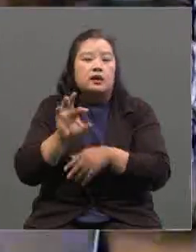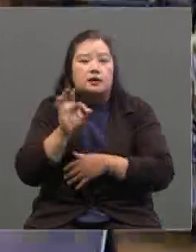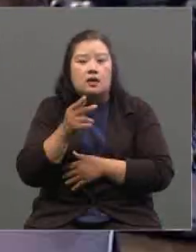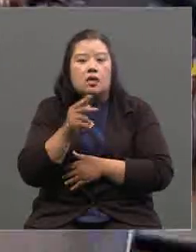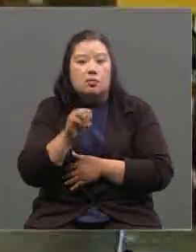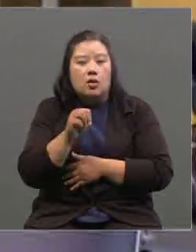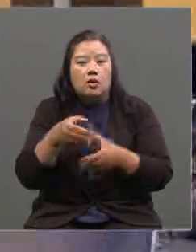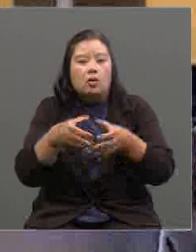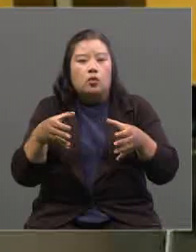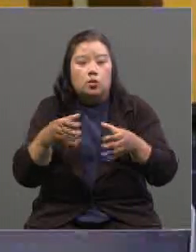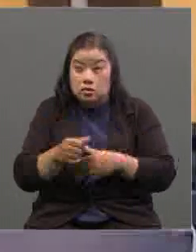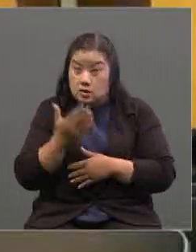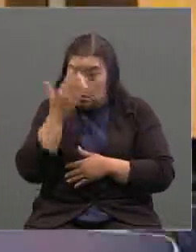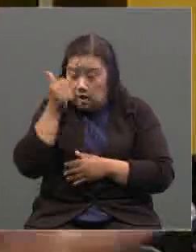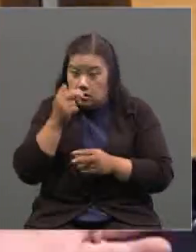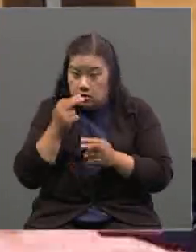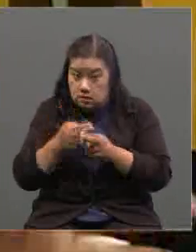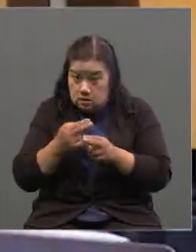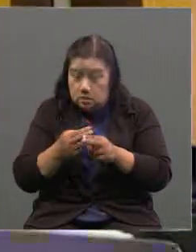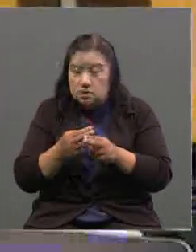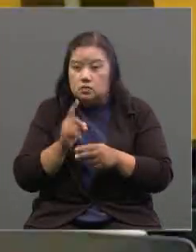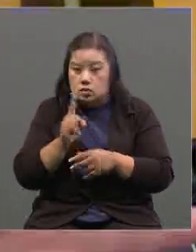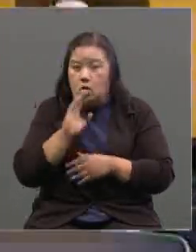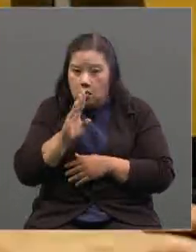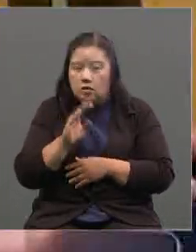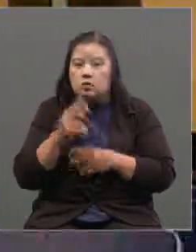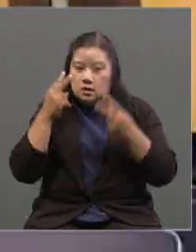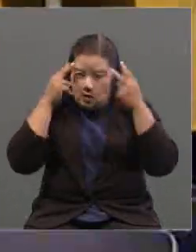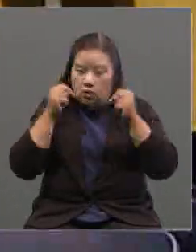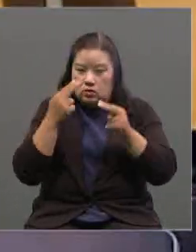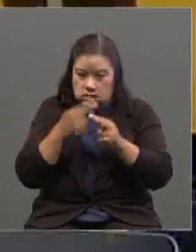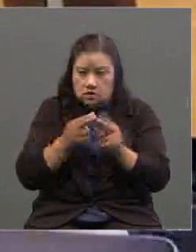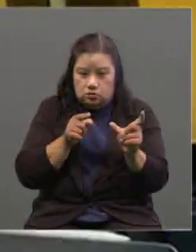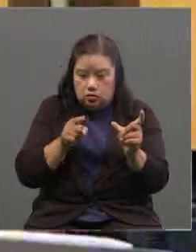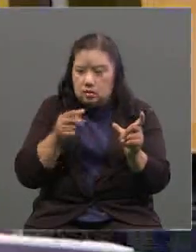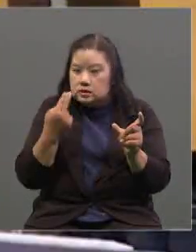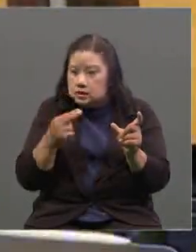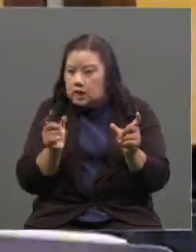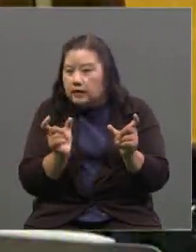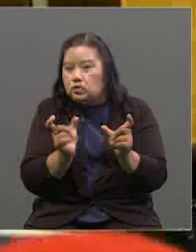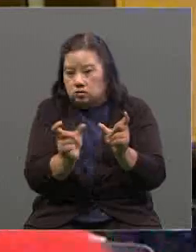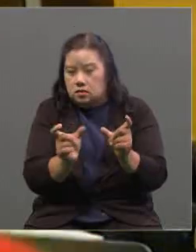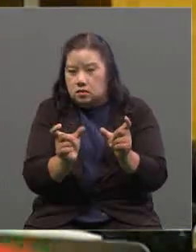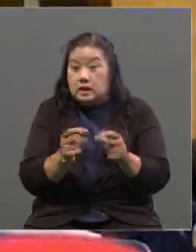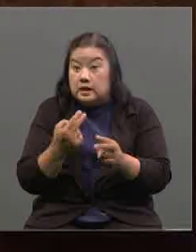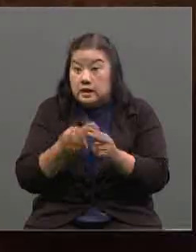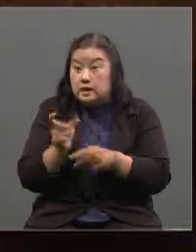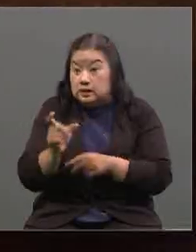อันนี้ยังไม่ได้เรียกท่านเลยแต่เป็นนายกบอกว่าถามว่าปรับครม.เพราะว่านายกต้องเป็นคนดำเนินการ